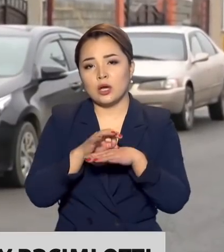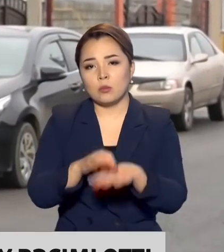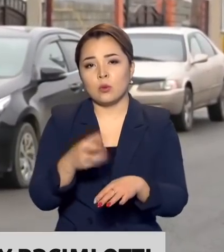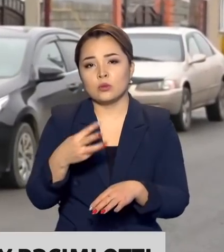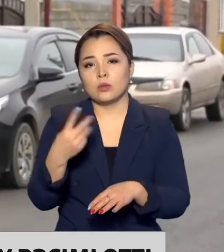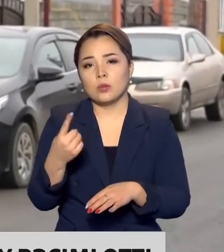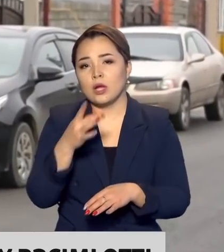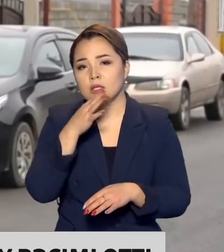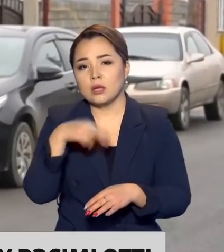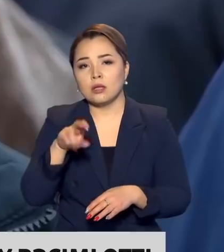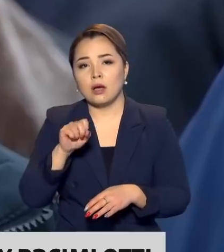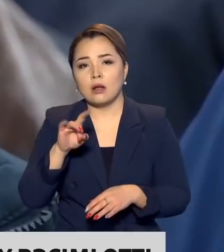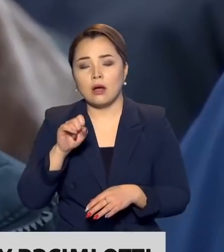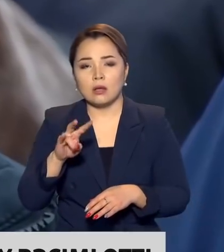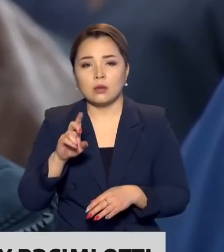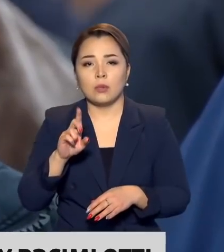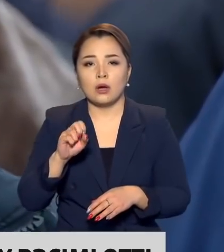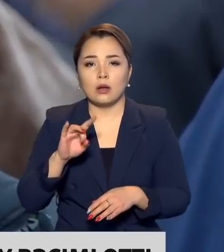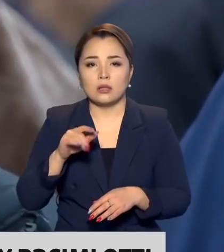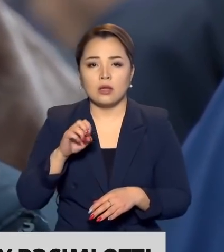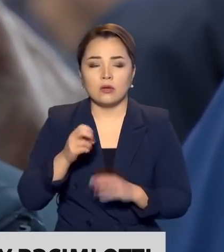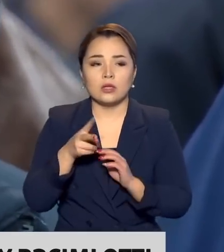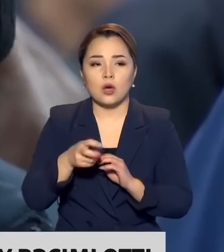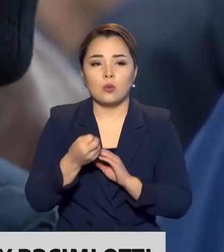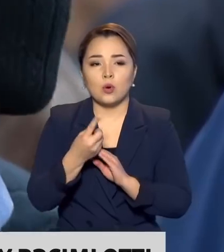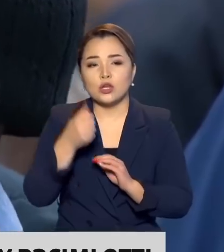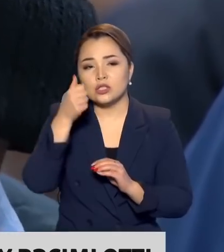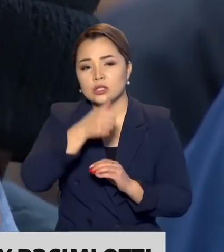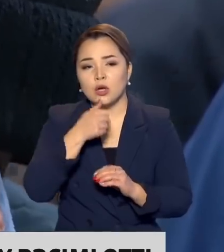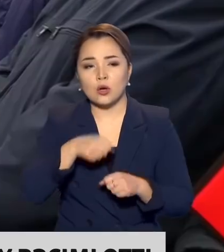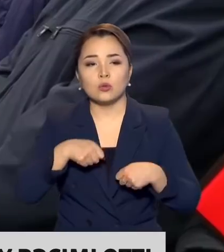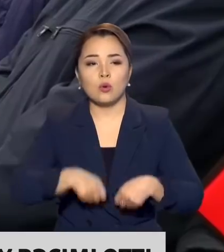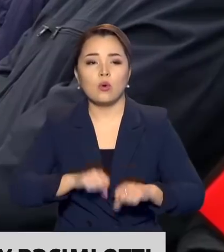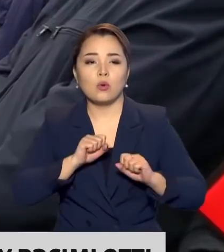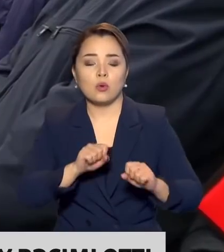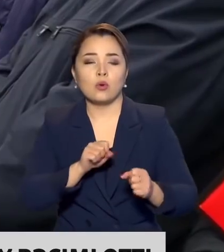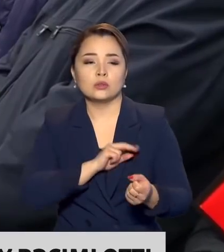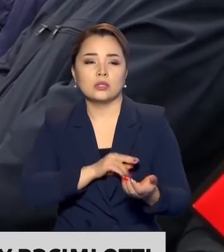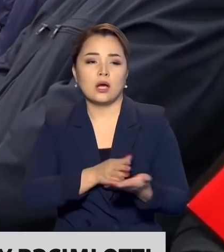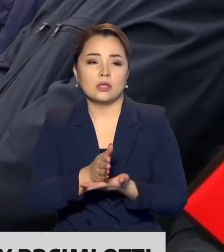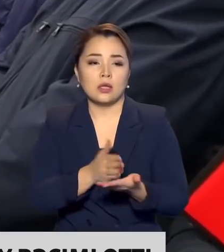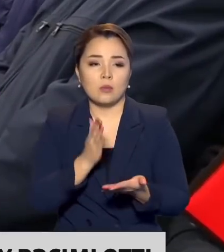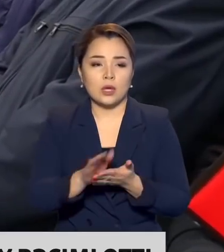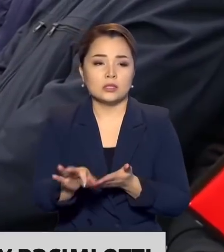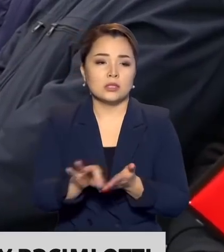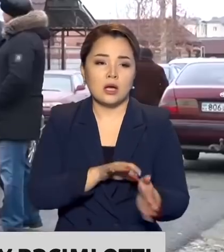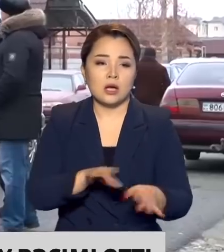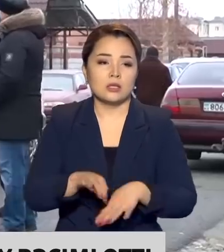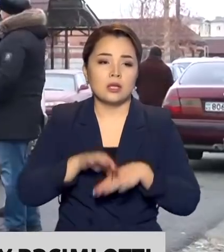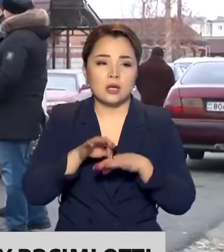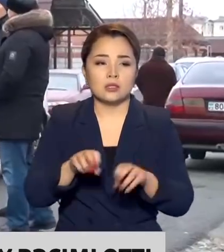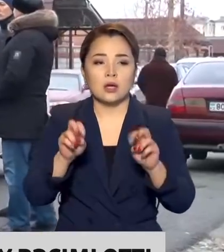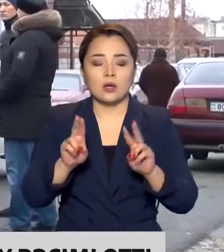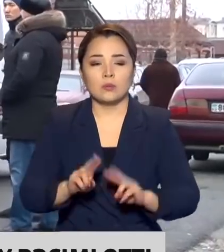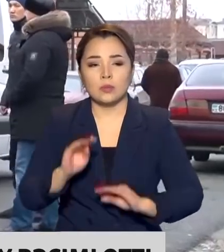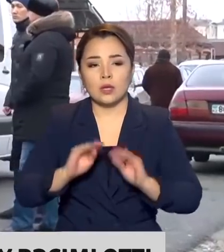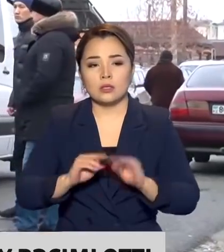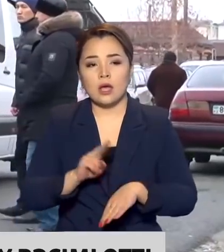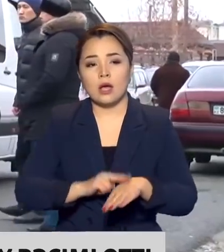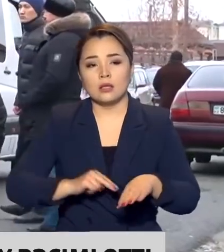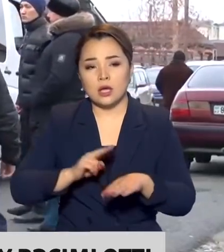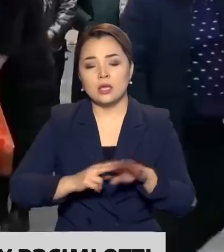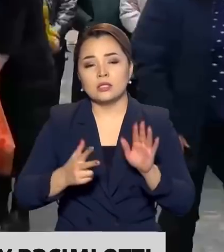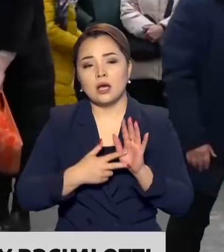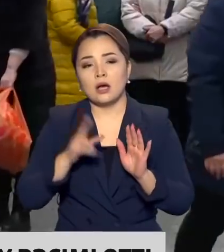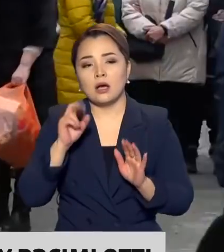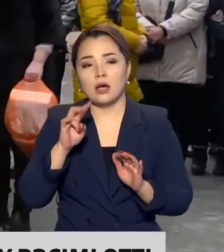жастағы Дархан Барғанаев 2011 жылдан бері құқық қорғау саласында қызмет етіп келді. Жылдам әрекет ететін арнай жасақ инспекторы